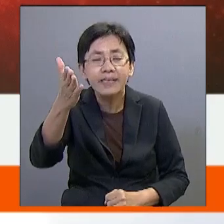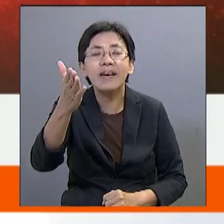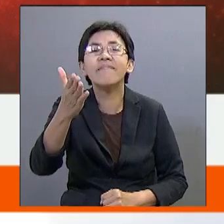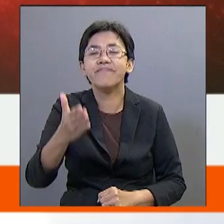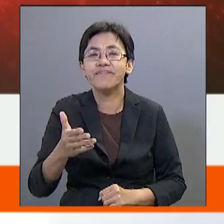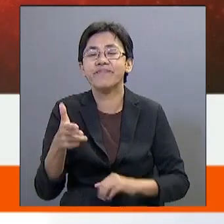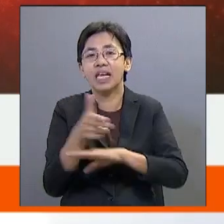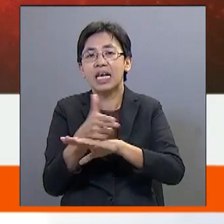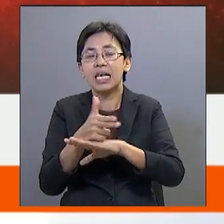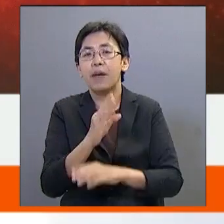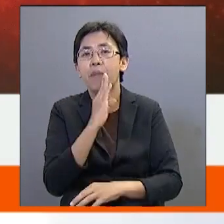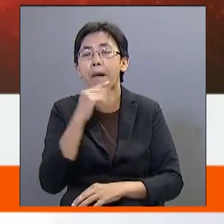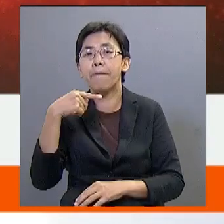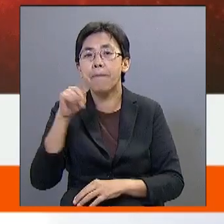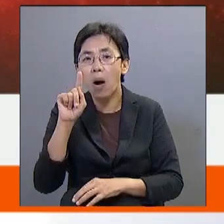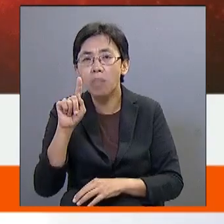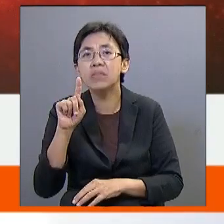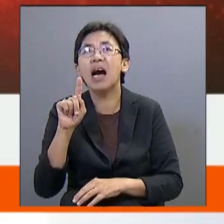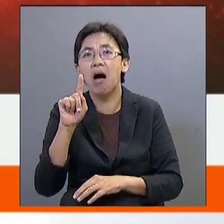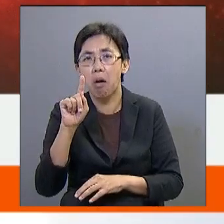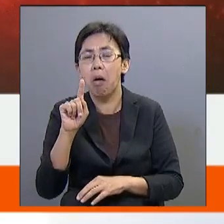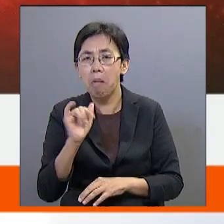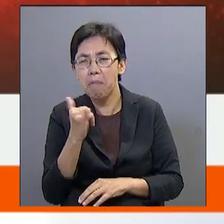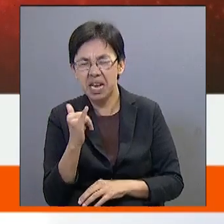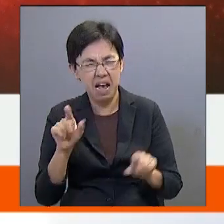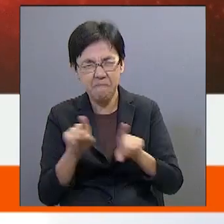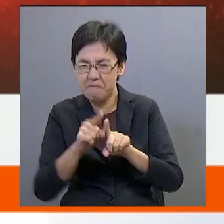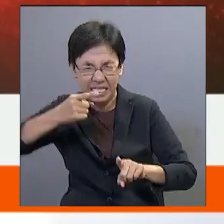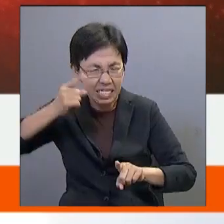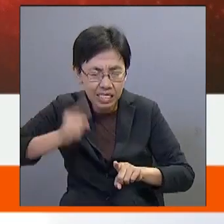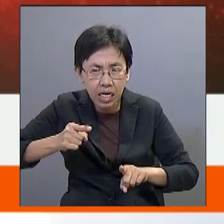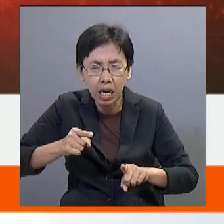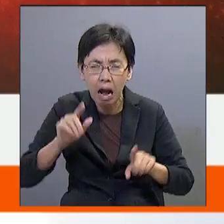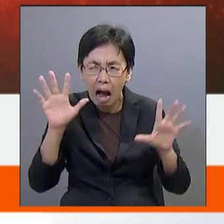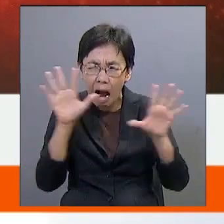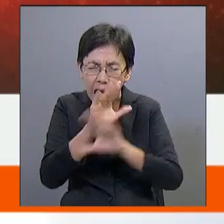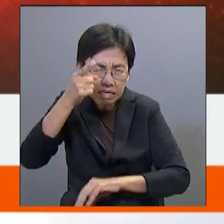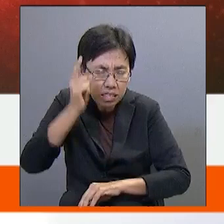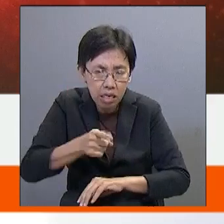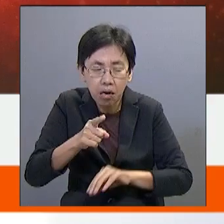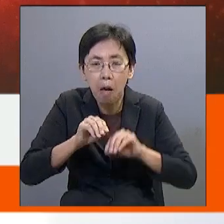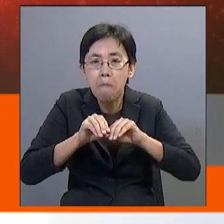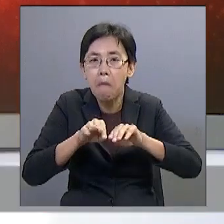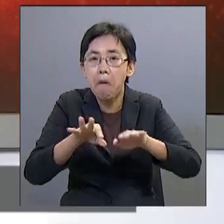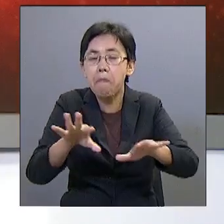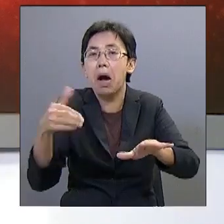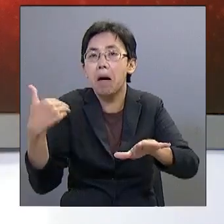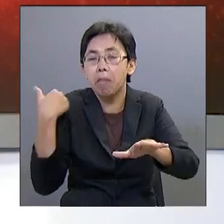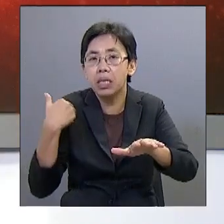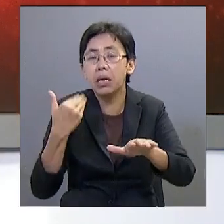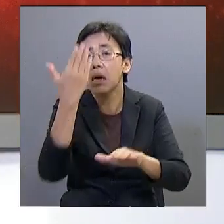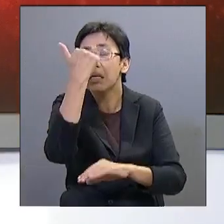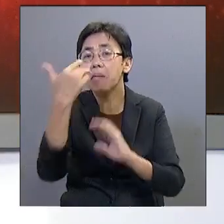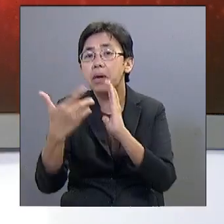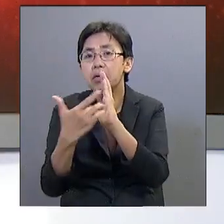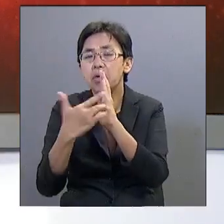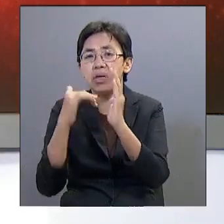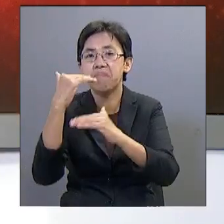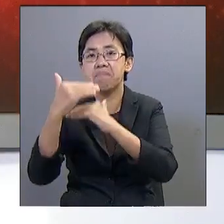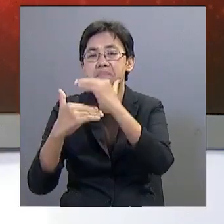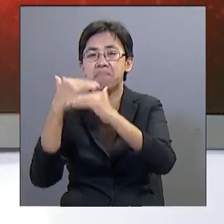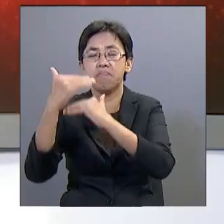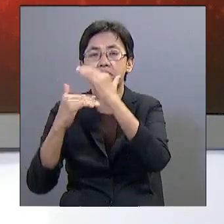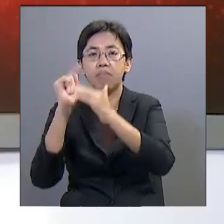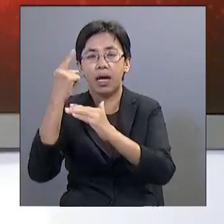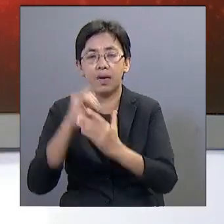คิปปลอมแบบดีเฟค นั้จะมความสมจมากขึ้นแล้วก็แล่หลายมากขึ้นค่ะนึจากความเก้าหนาของเทคโโยีซึ่ง